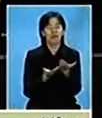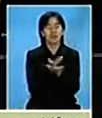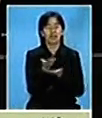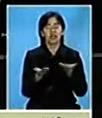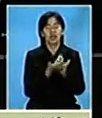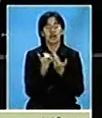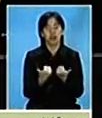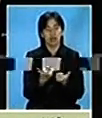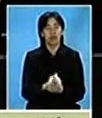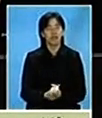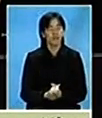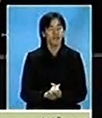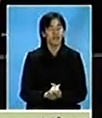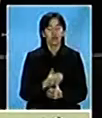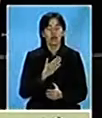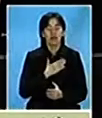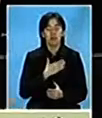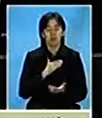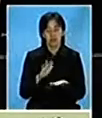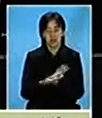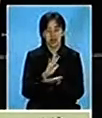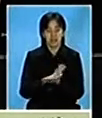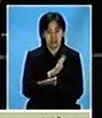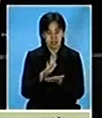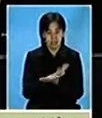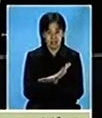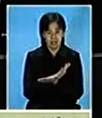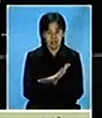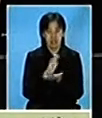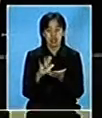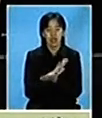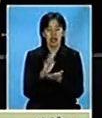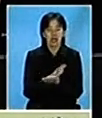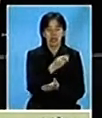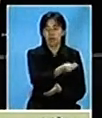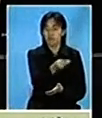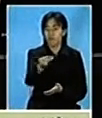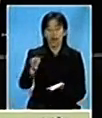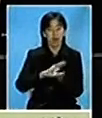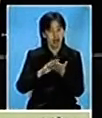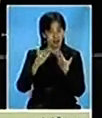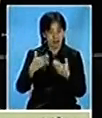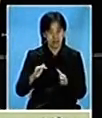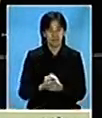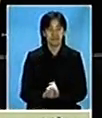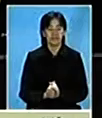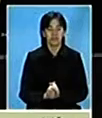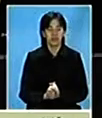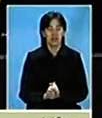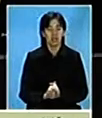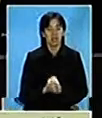าในวันนี้ผมได้จัดส่งและจัดวางเอกสารดังกล่าวให้ท่านสมาชิกวุฒิสภาแล้วนะครับขอเ